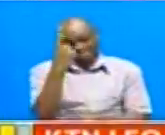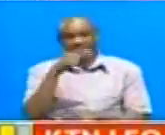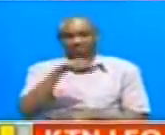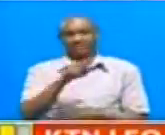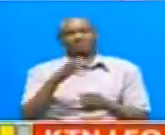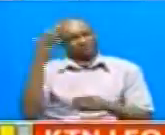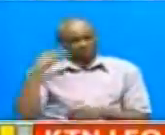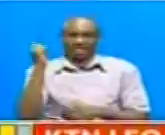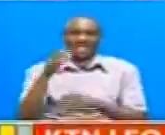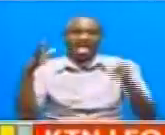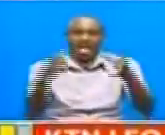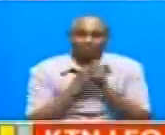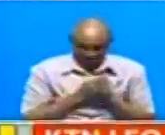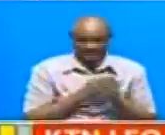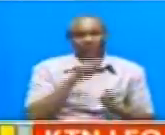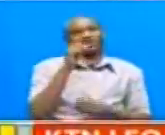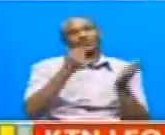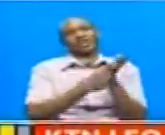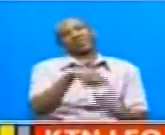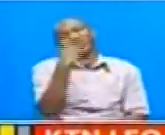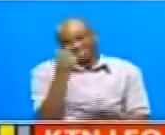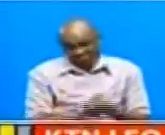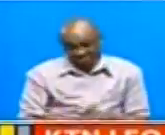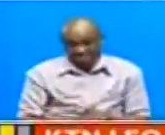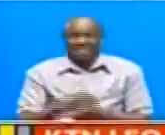iliyokuwa kwa mikono ya Wakenya. Kenya ilikuwa imeshinda